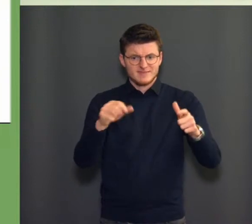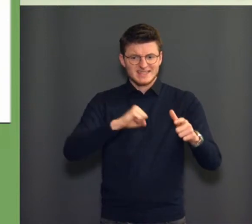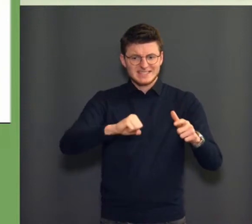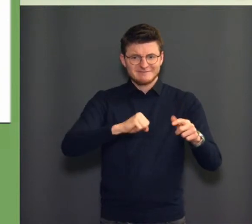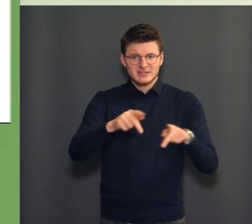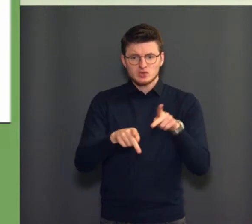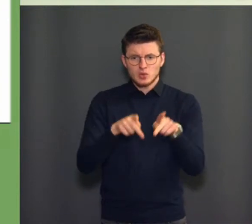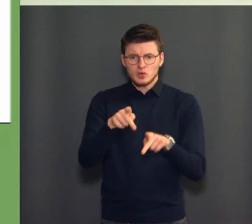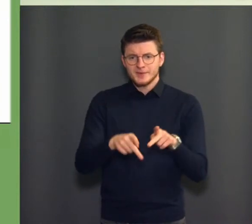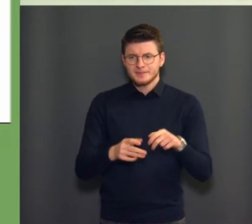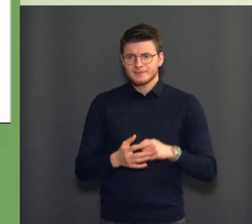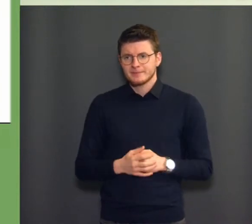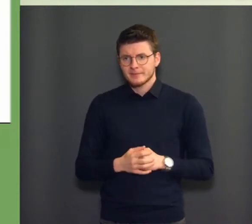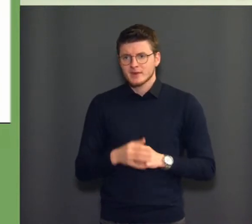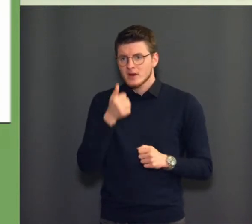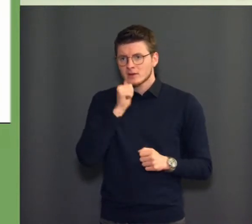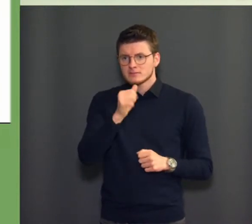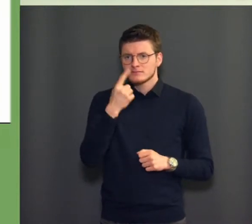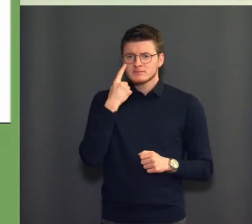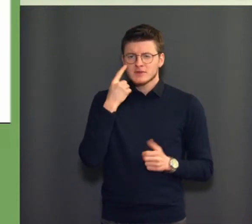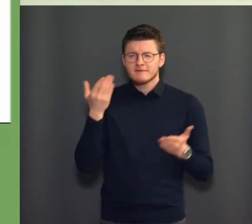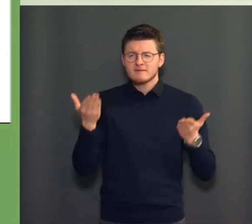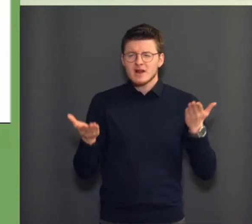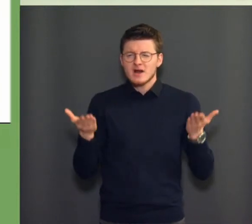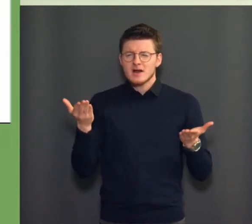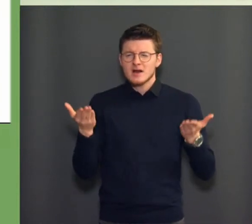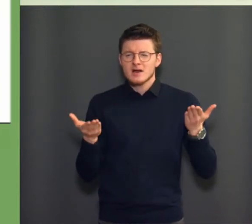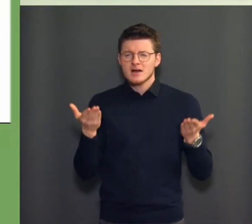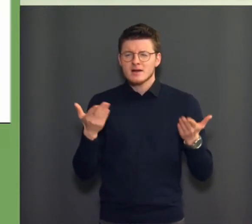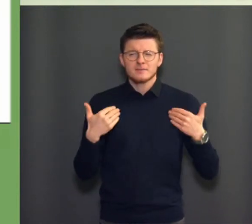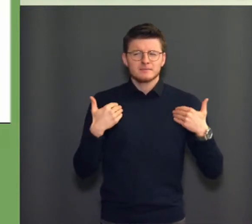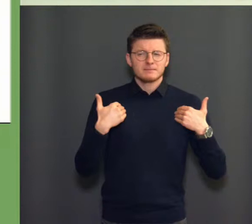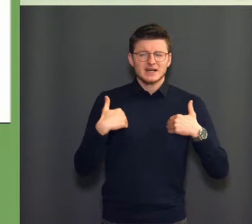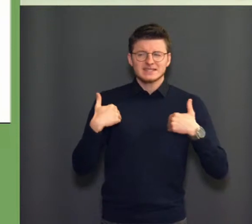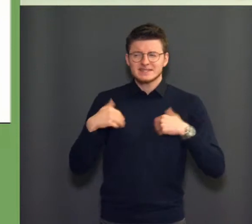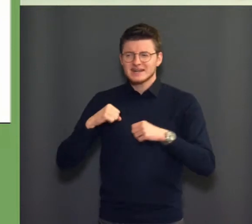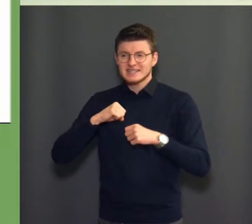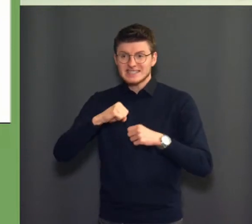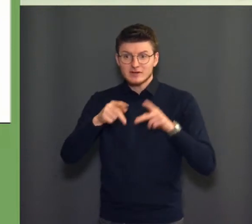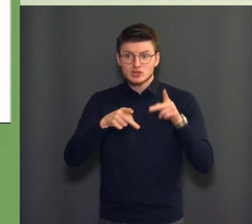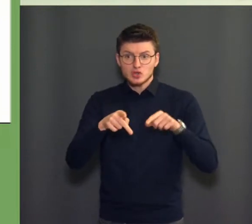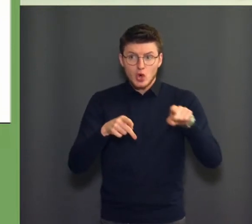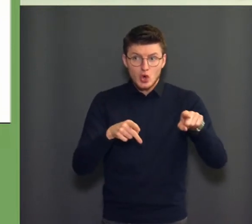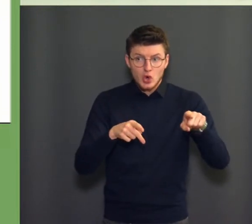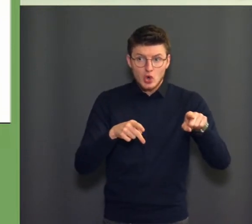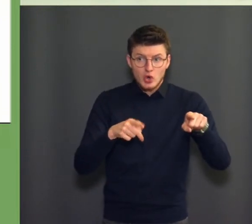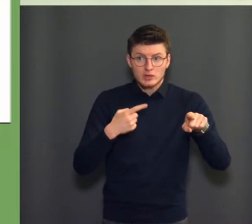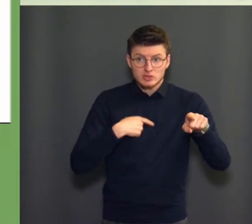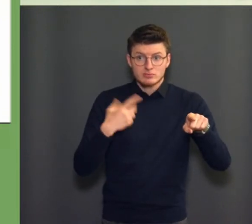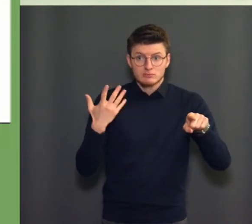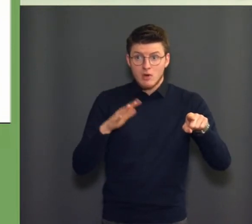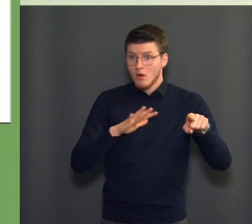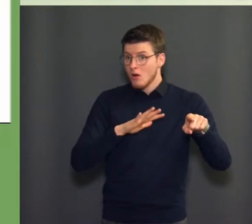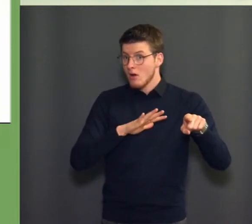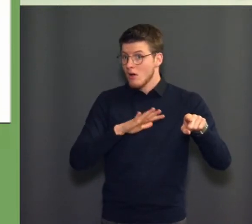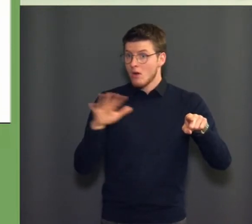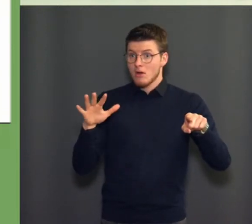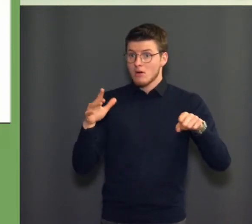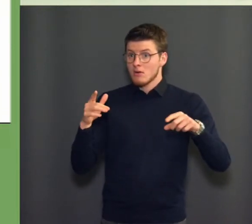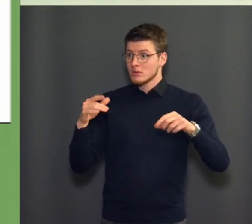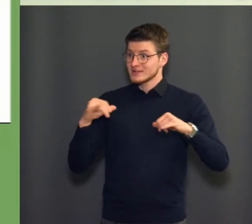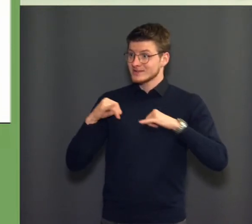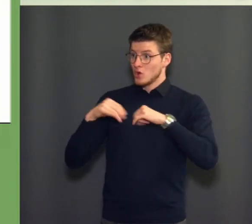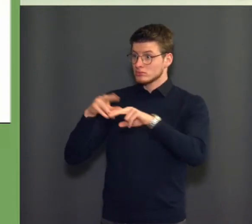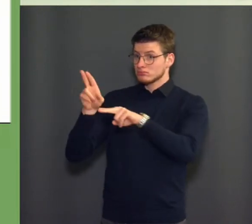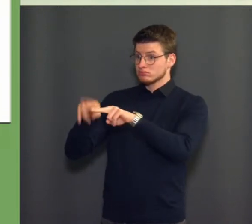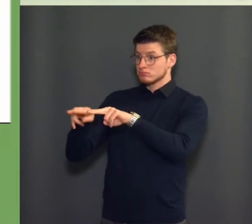Wanneer je kijkt naar de verhouding van het aantal patiënten op intensieve zorgen versus het totaal aantal patiënten in het ziekenhuis, dan is dat nog verder